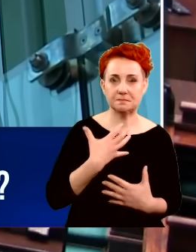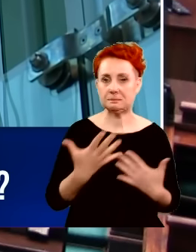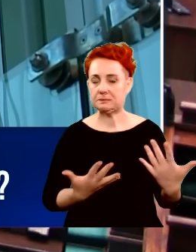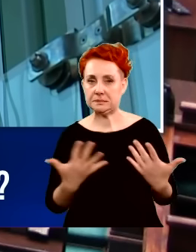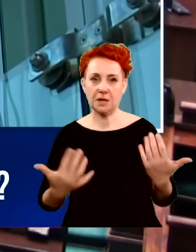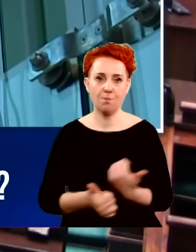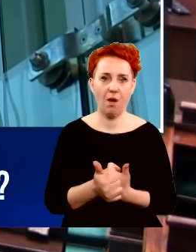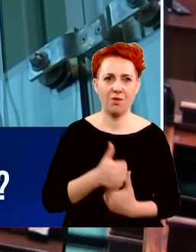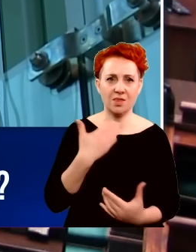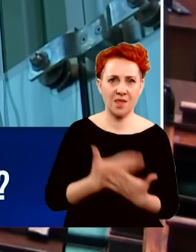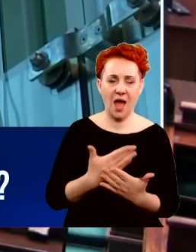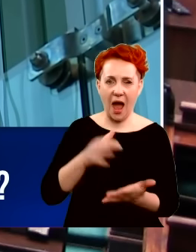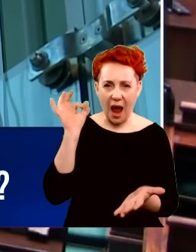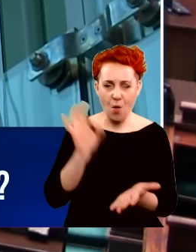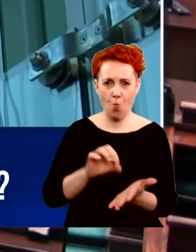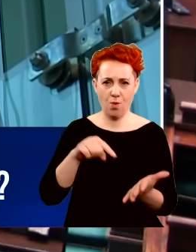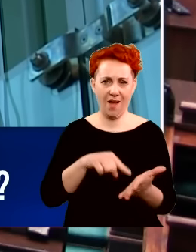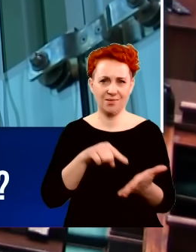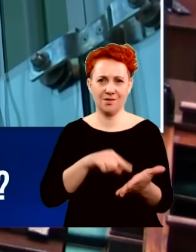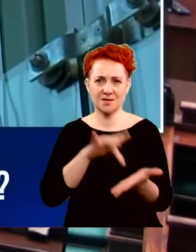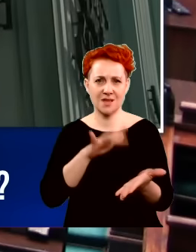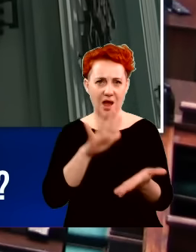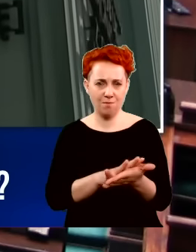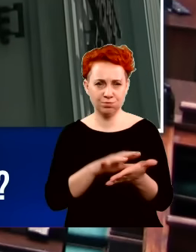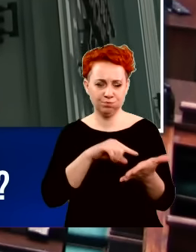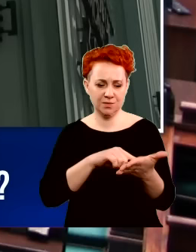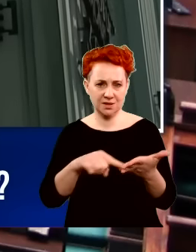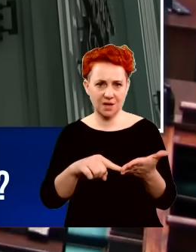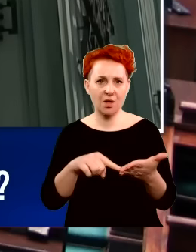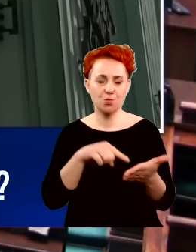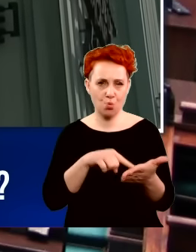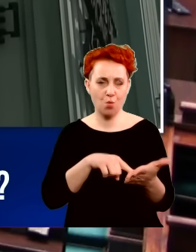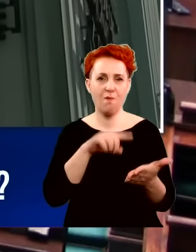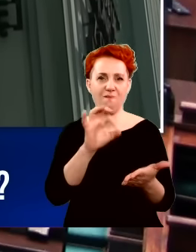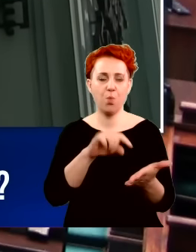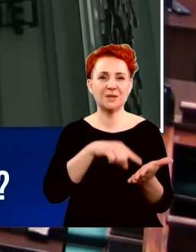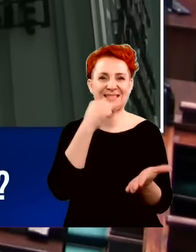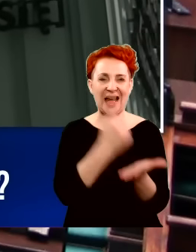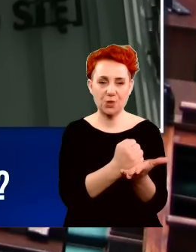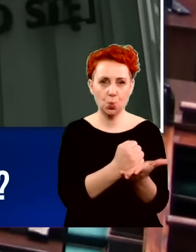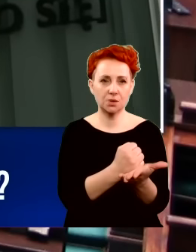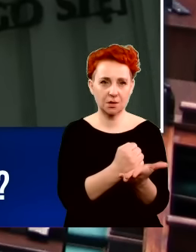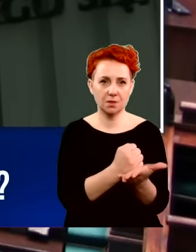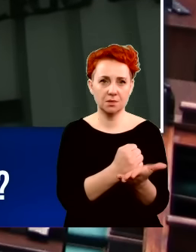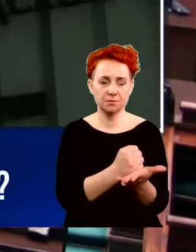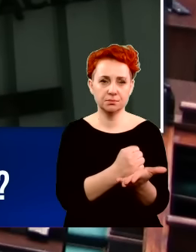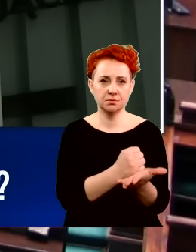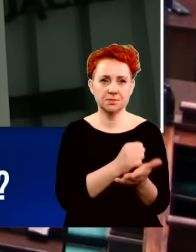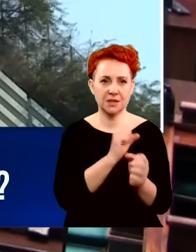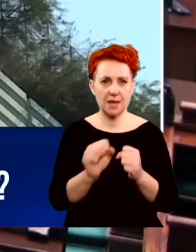akurat taki zapis został w tym statucie odnotowany